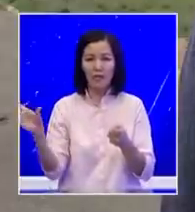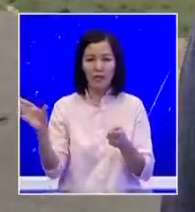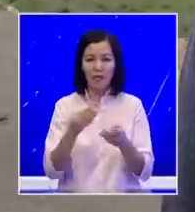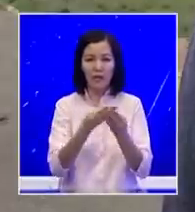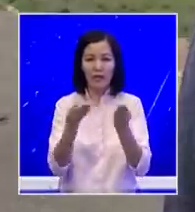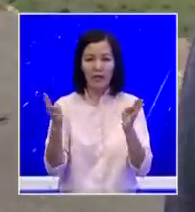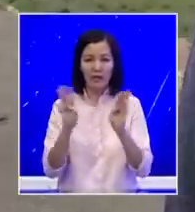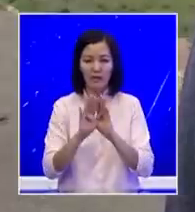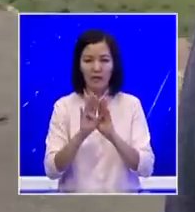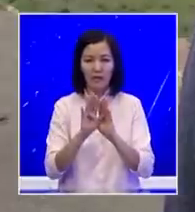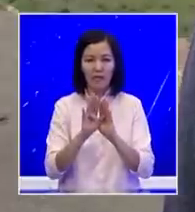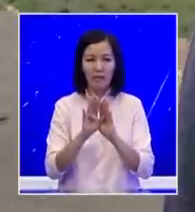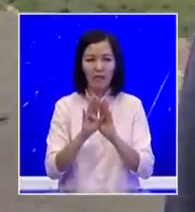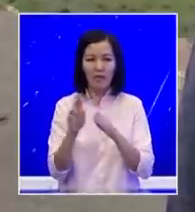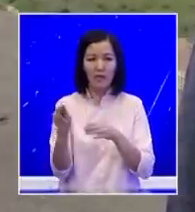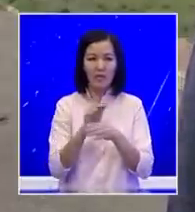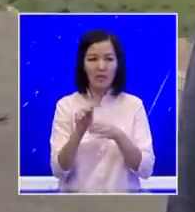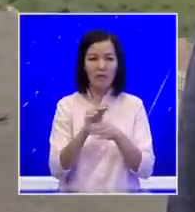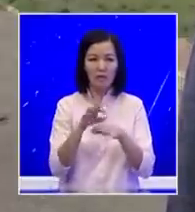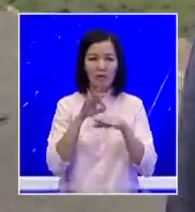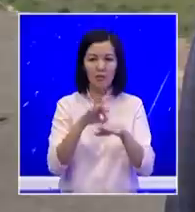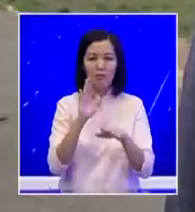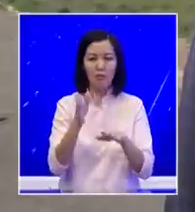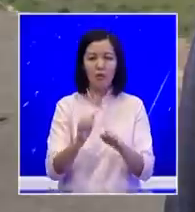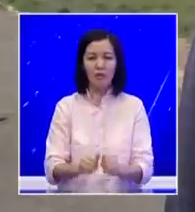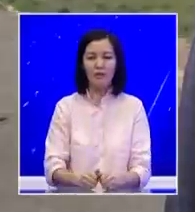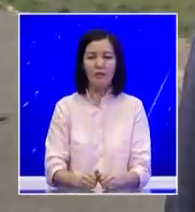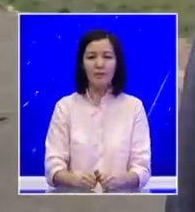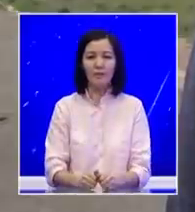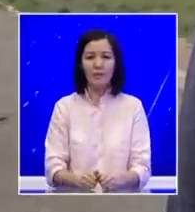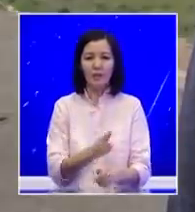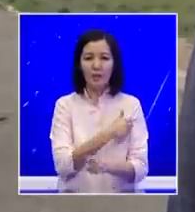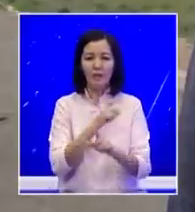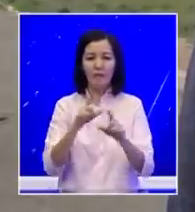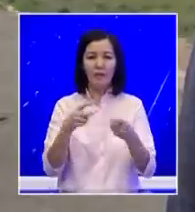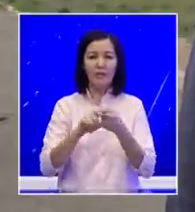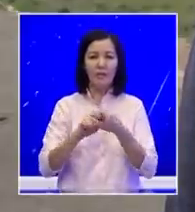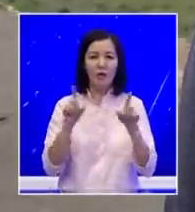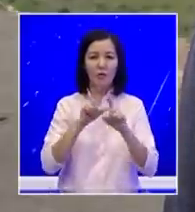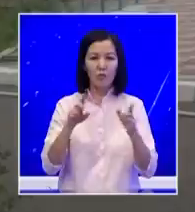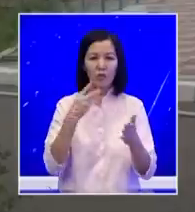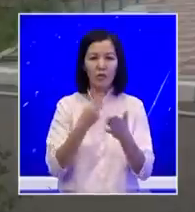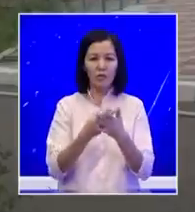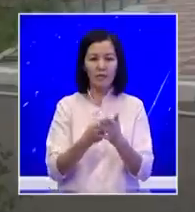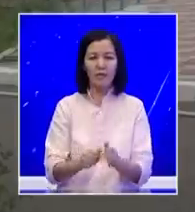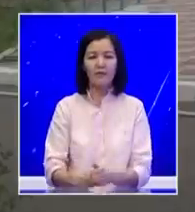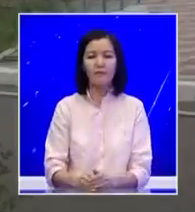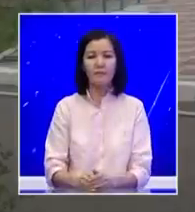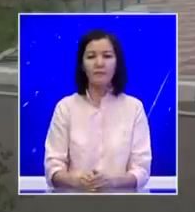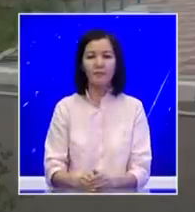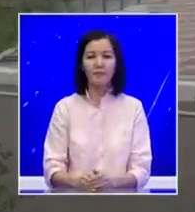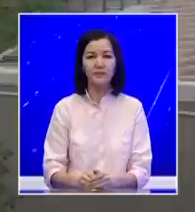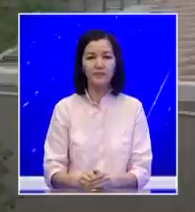жабылып, ал науқас оңтүстік өңірдегі инфекциялық ауруханалардың біріне жатқызылатын болады. Әмина Құдайберген,